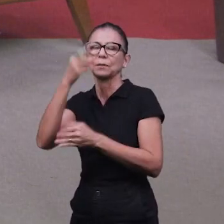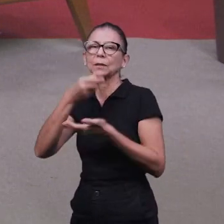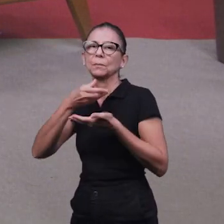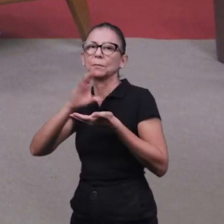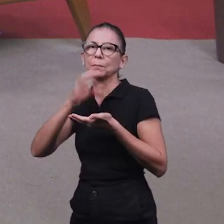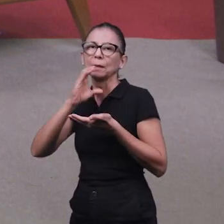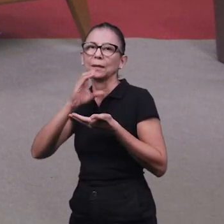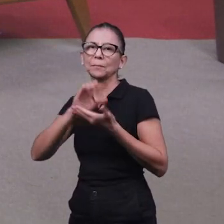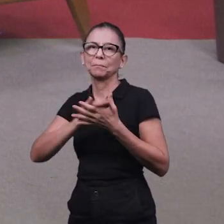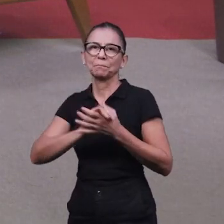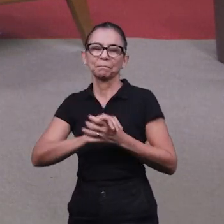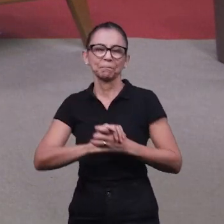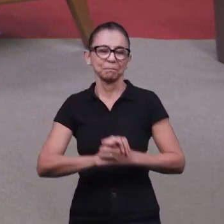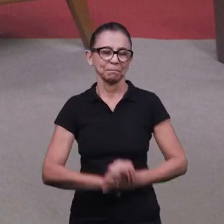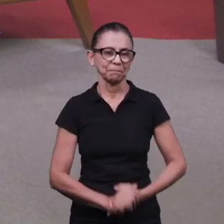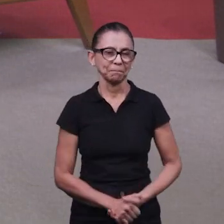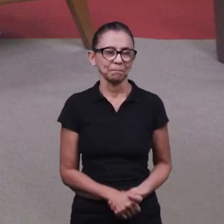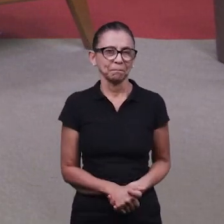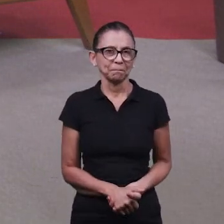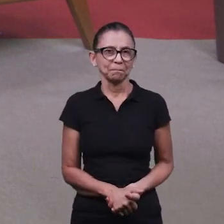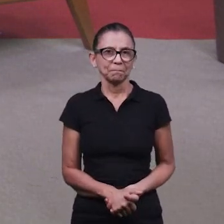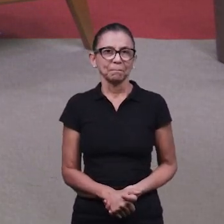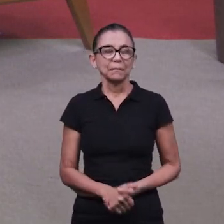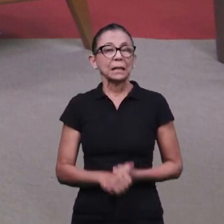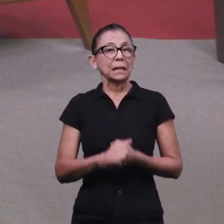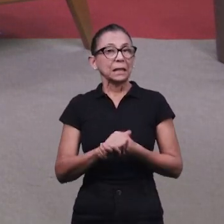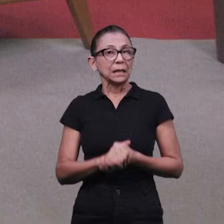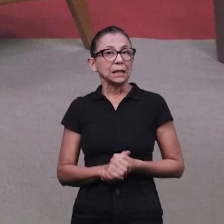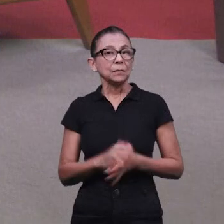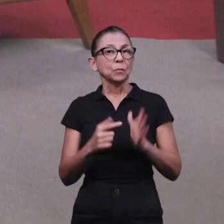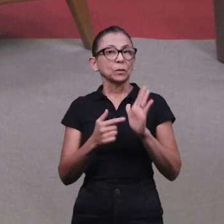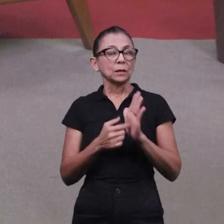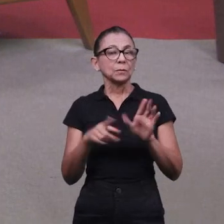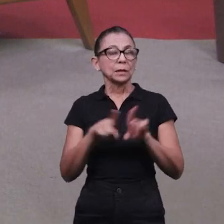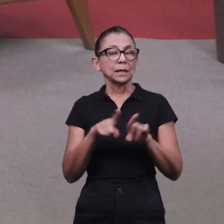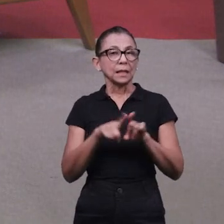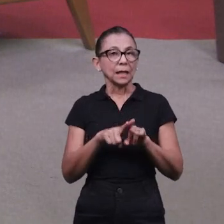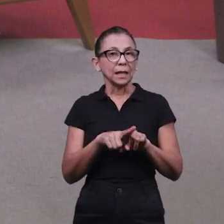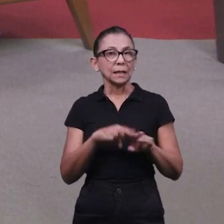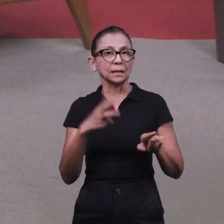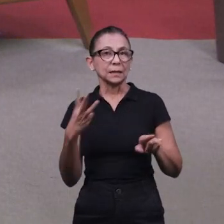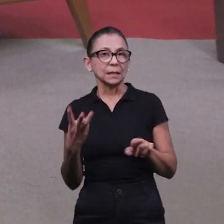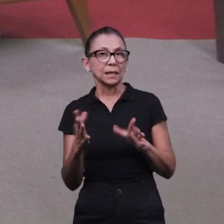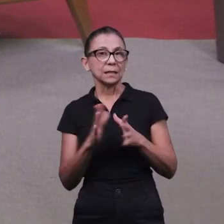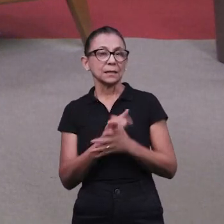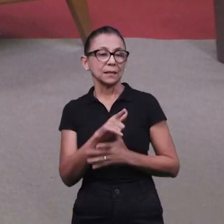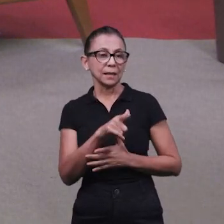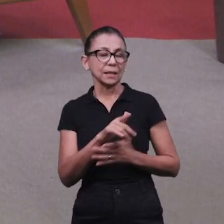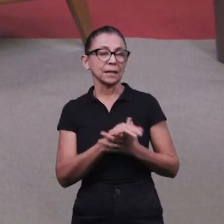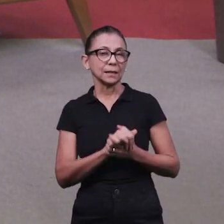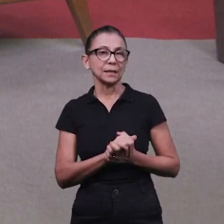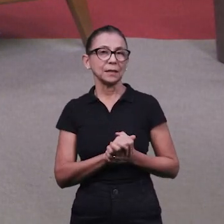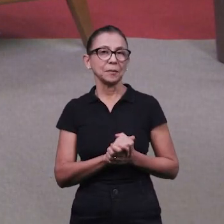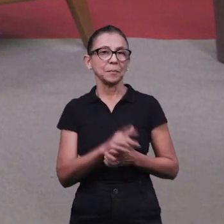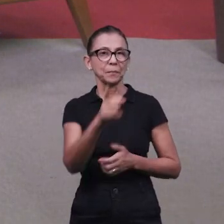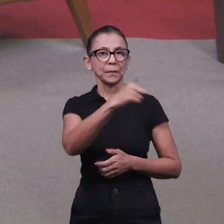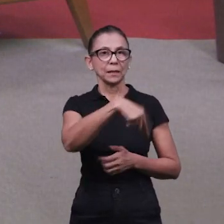là, on passe vers l'aspect prophétique. Qui est à la porte? Jésus est à la porte. Ce puits,